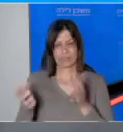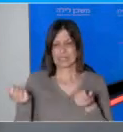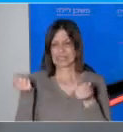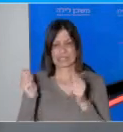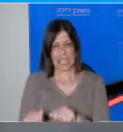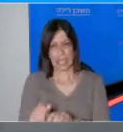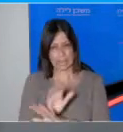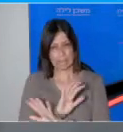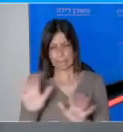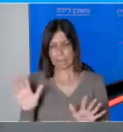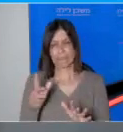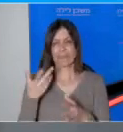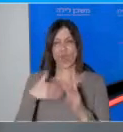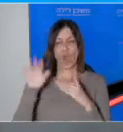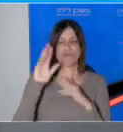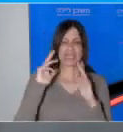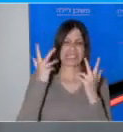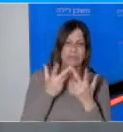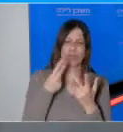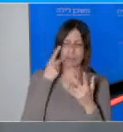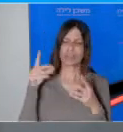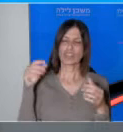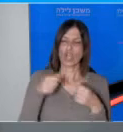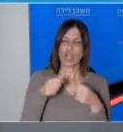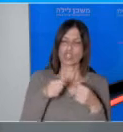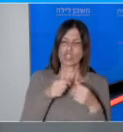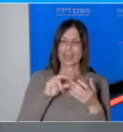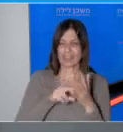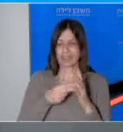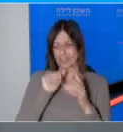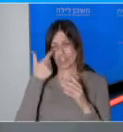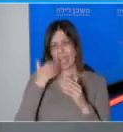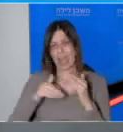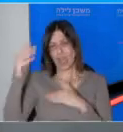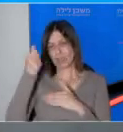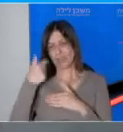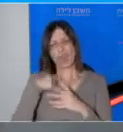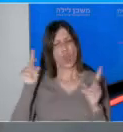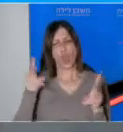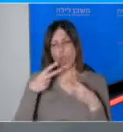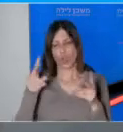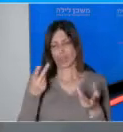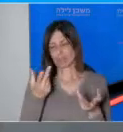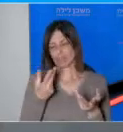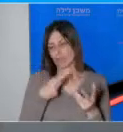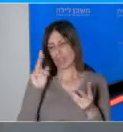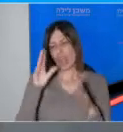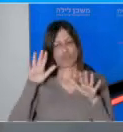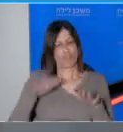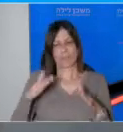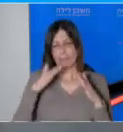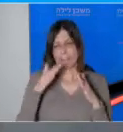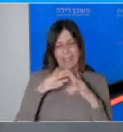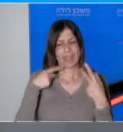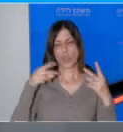מיצינו, ואנחנו לא, ורוב הציבור, תראה, זה מתקשר לאייטם הראשון שלנו על עליות מחירים. אנחנו לא יכולים להרשות לעצמנו יותר לשבת בבית, לא